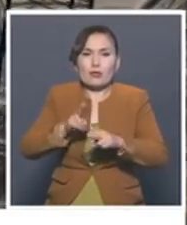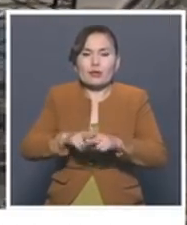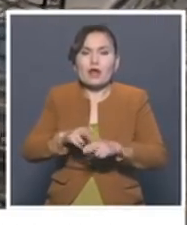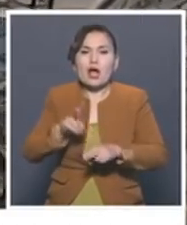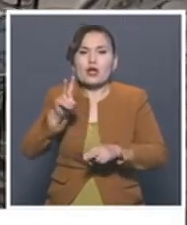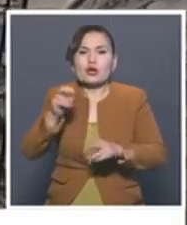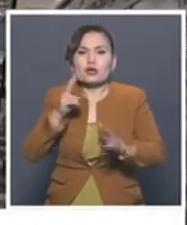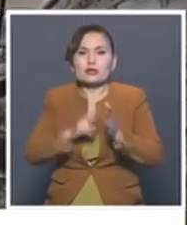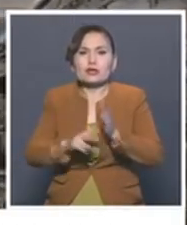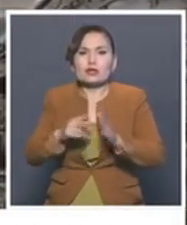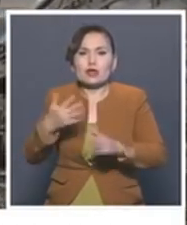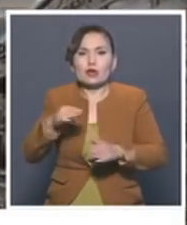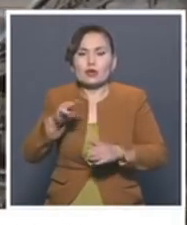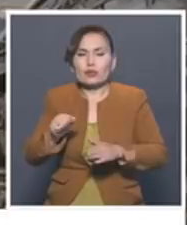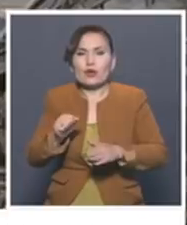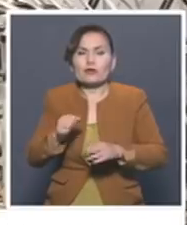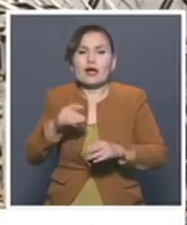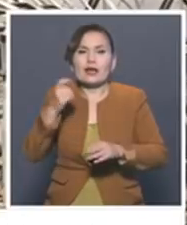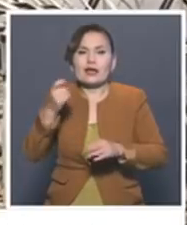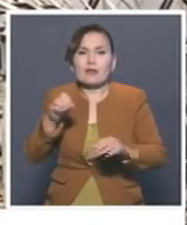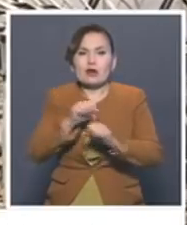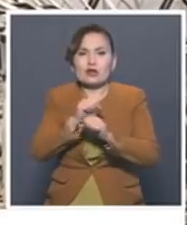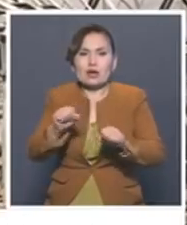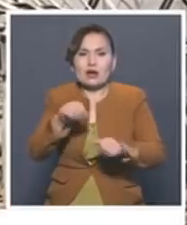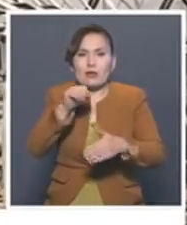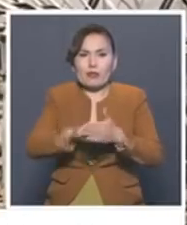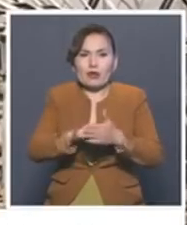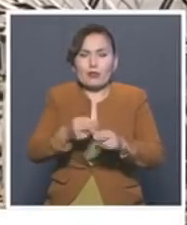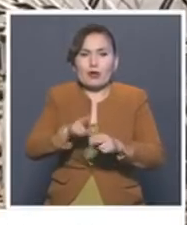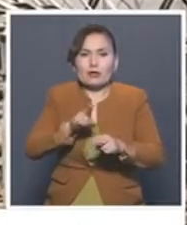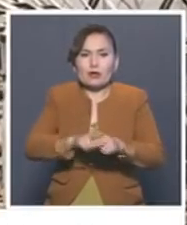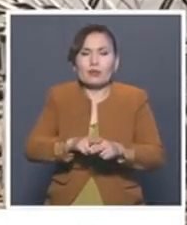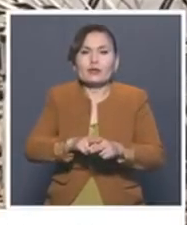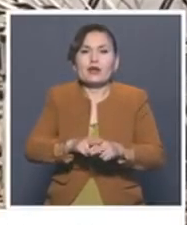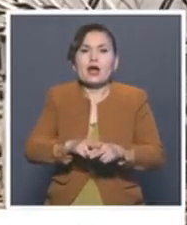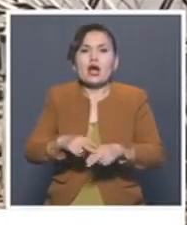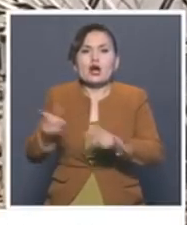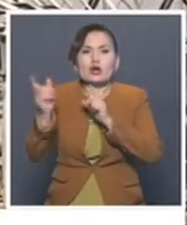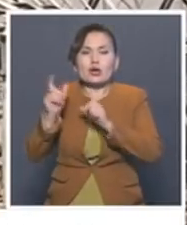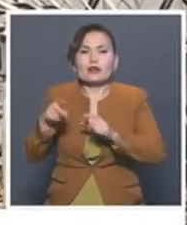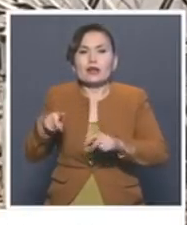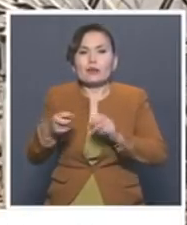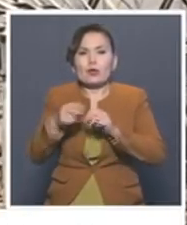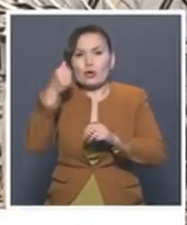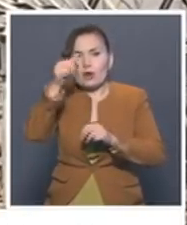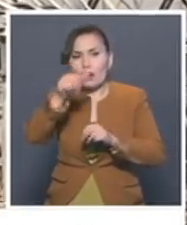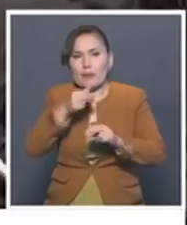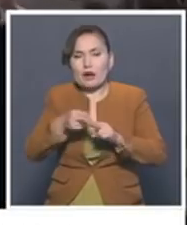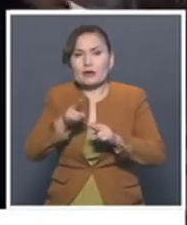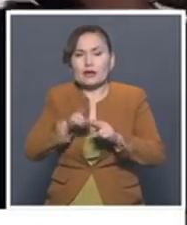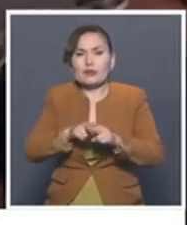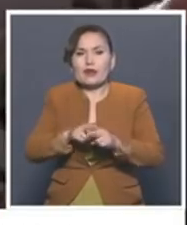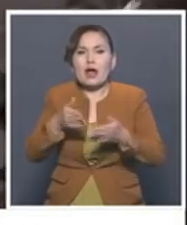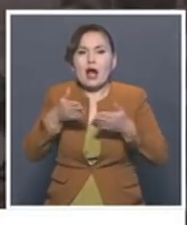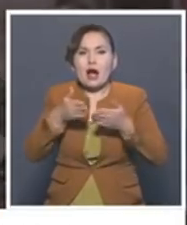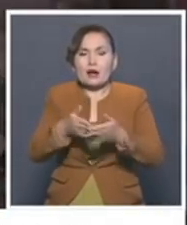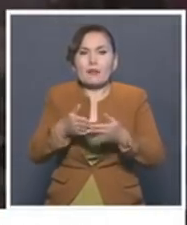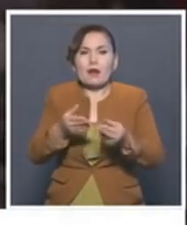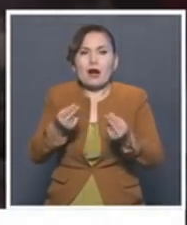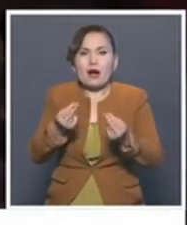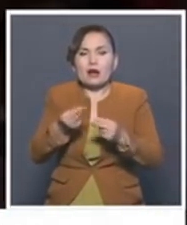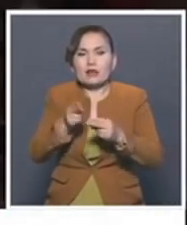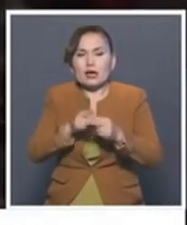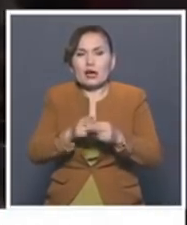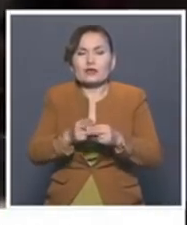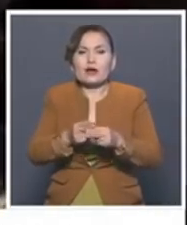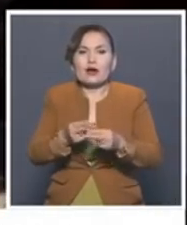тонна аммоний нитратының жарылуы себеп. Тергеу мәліметтеріне сай, бұл жүк 2013 жылы Мозамбикке бара жатып, қаржылық қиындықтарға